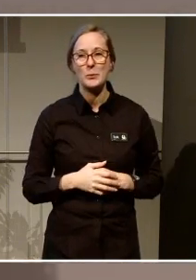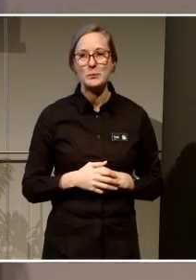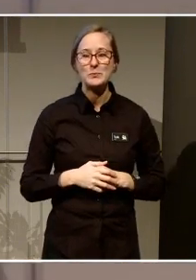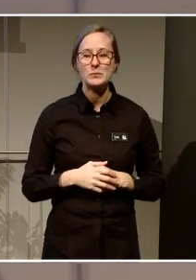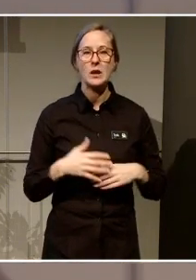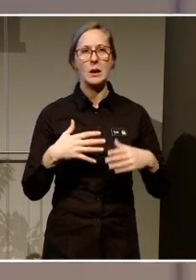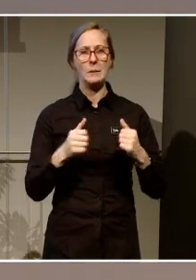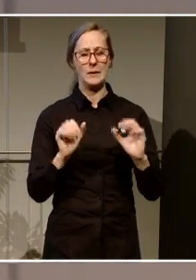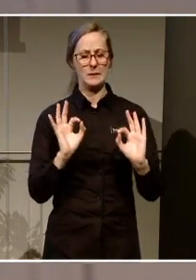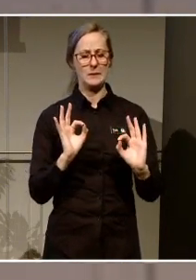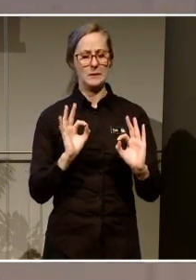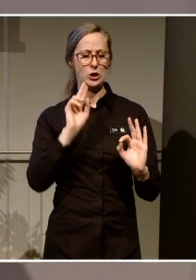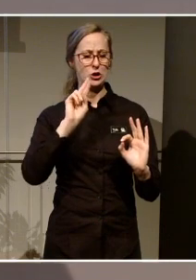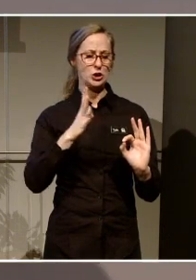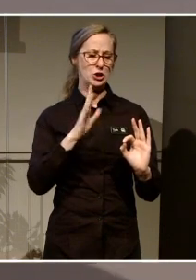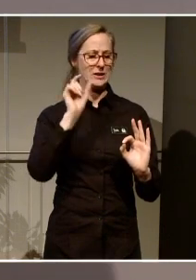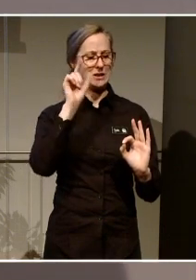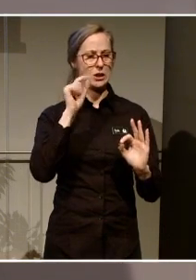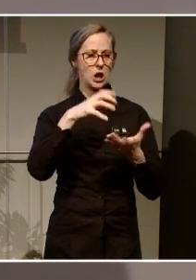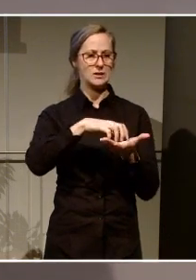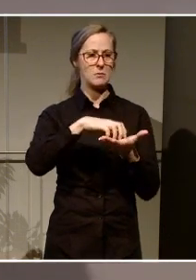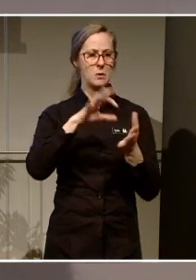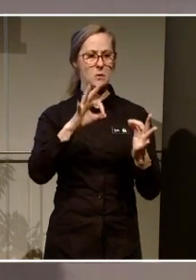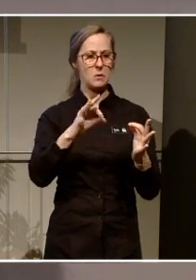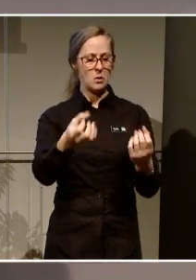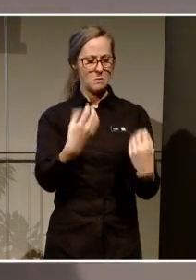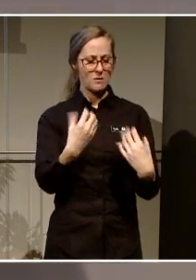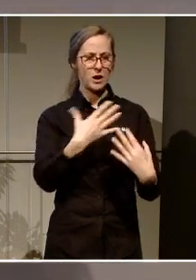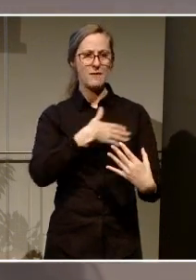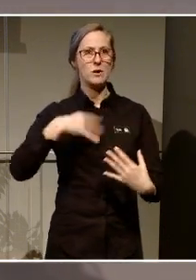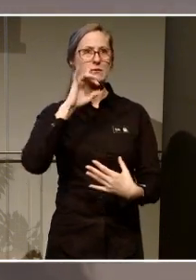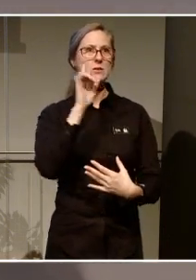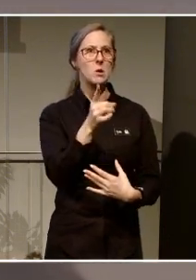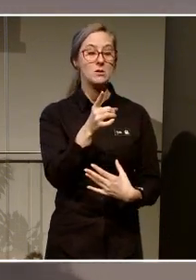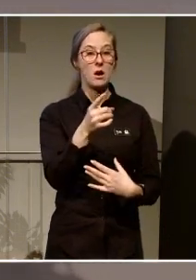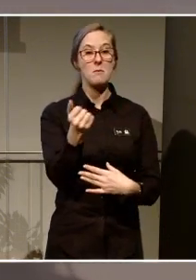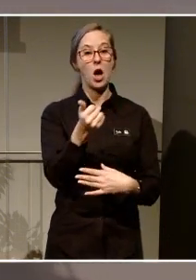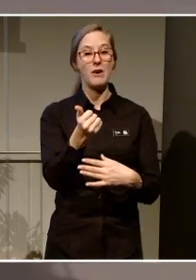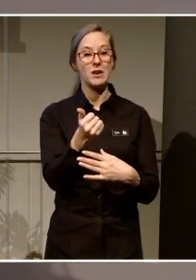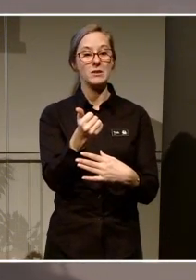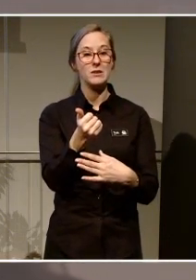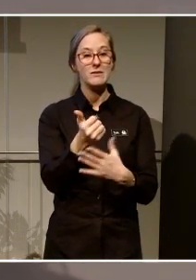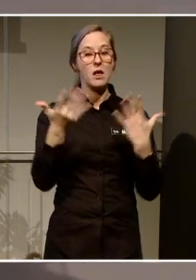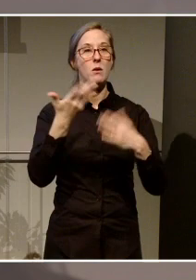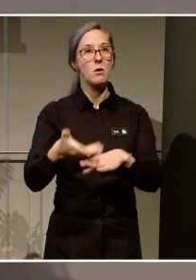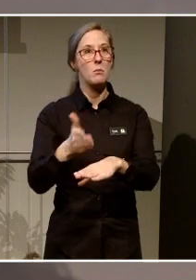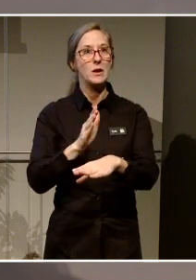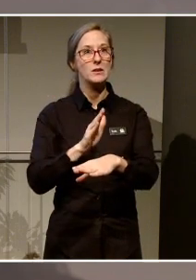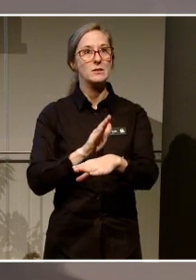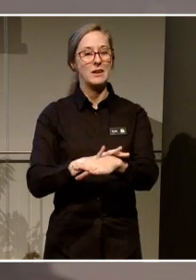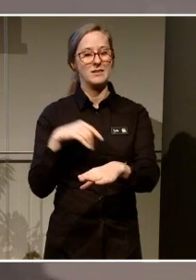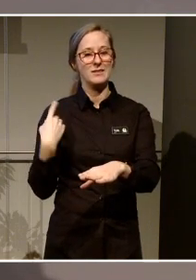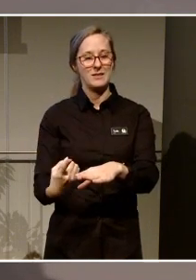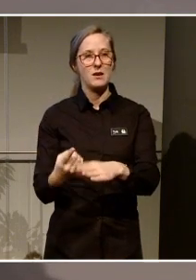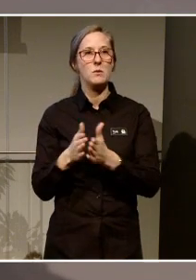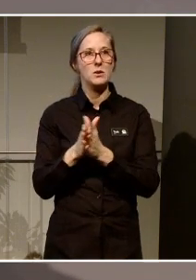Men vad gör då det här nya digitala samhället med vår förståelse för att vi behöver nya kompetenser? Det är utmaningen jag ska